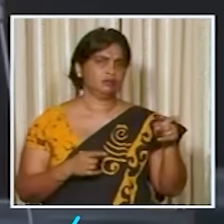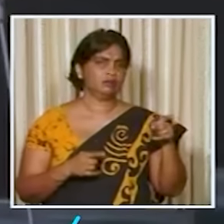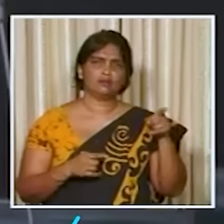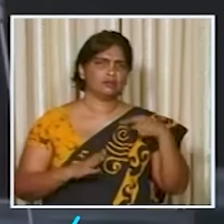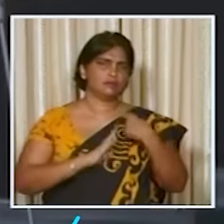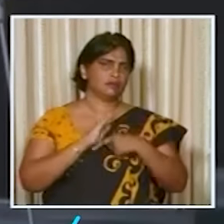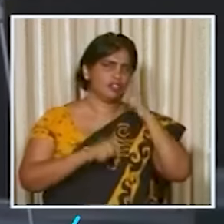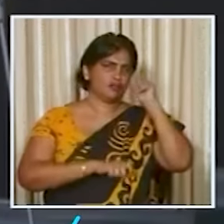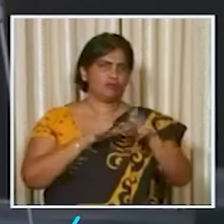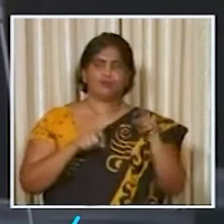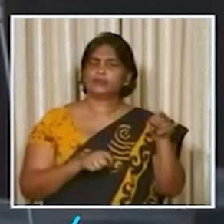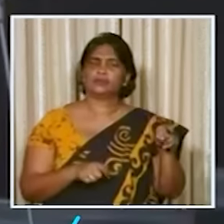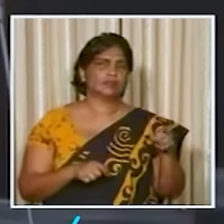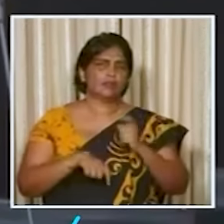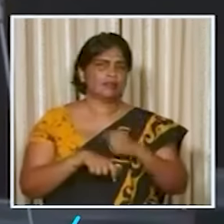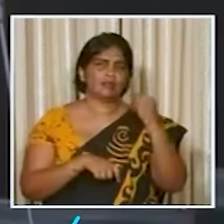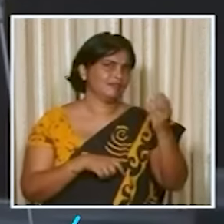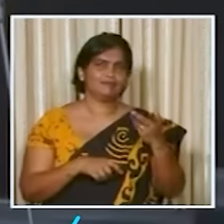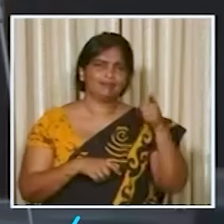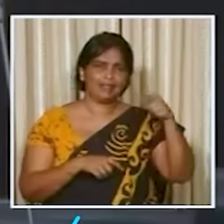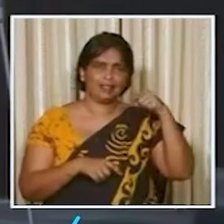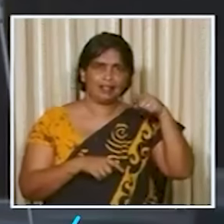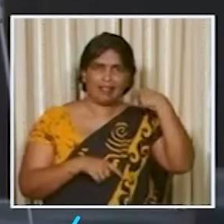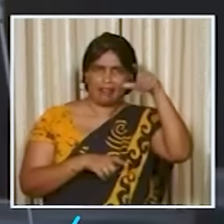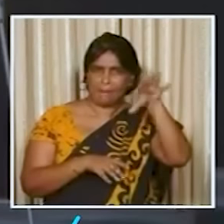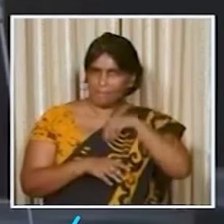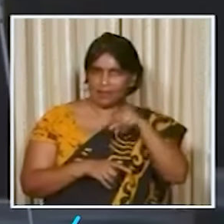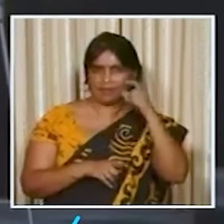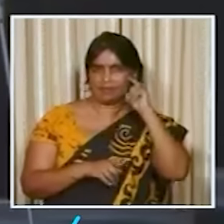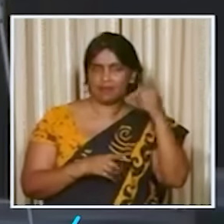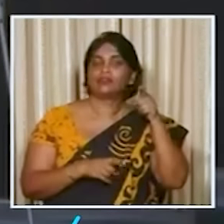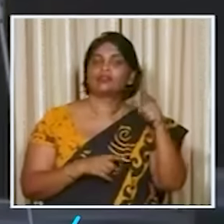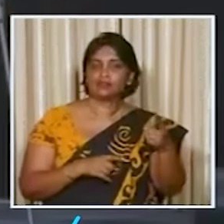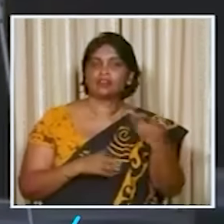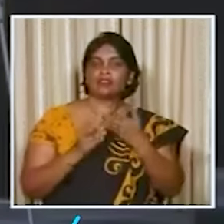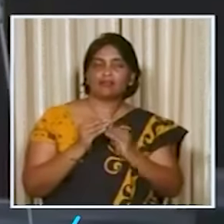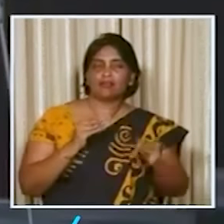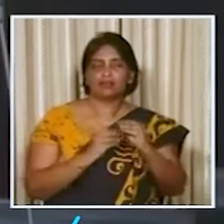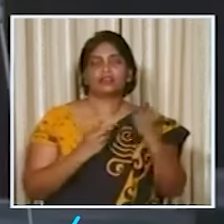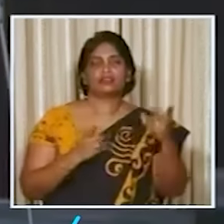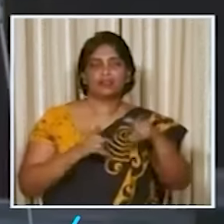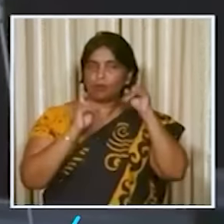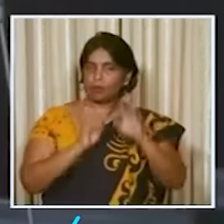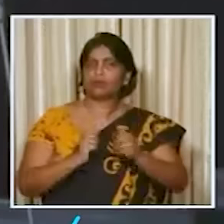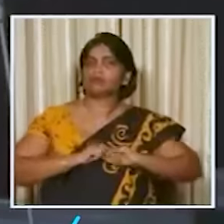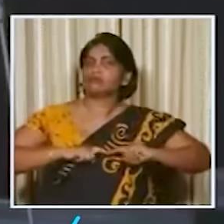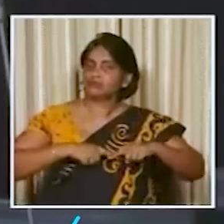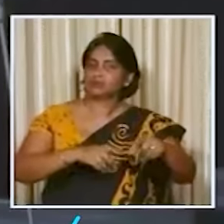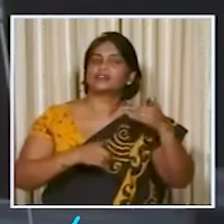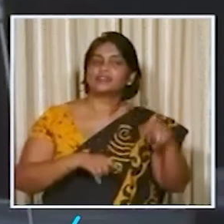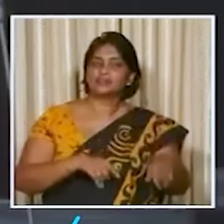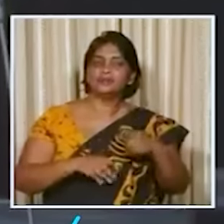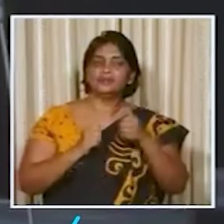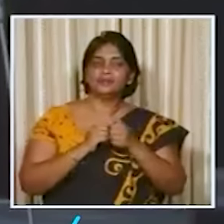මේ රටේ ජනතාව ඉන්නේ. මං හිතන්නේ එතුමිය එකඟ වෙනවද කියලා. නමුත් එතුමියට විකල්පයක් නැහැ. මෙච්චර දුර ආපු හින්දා මේ